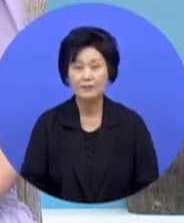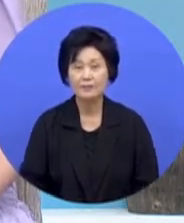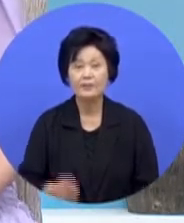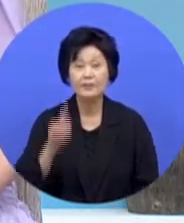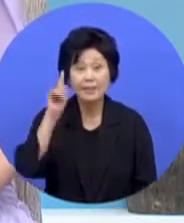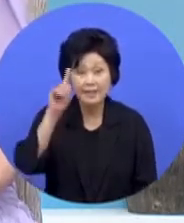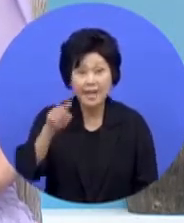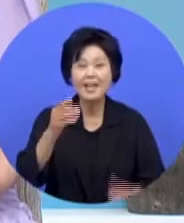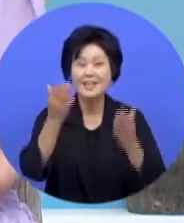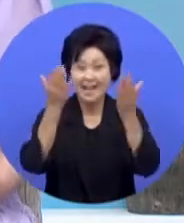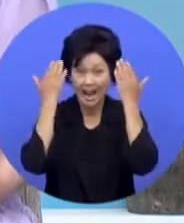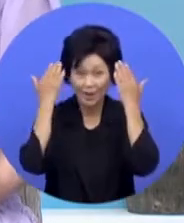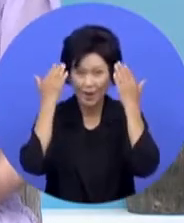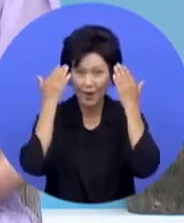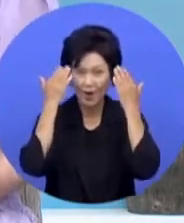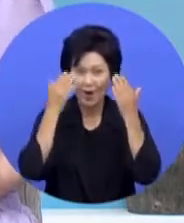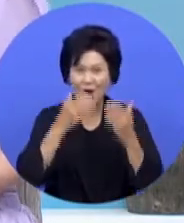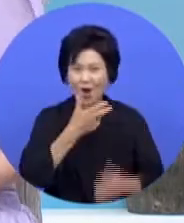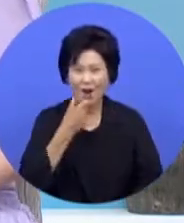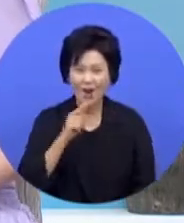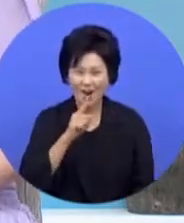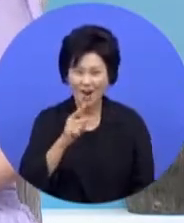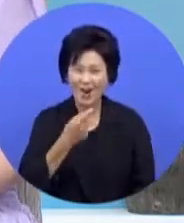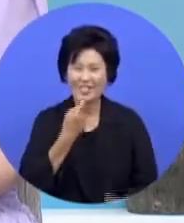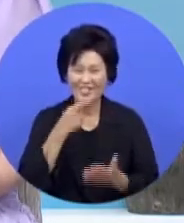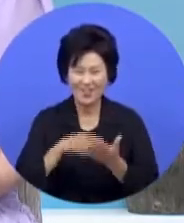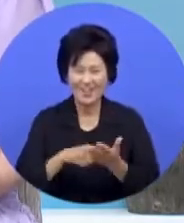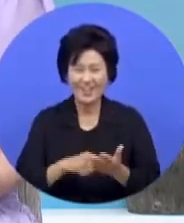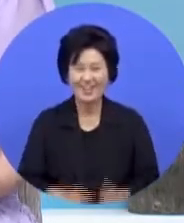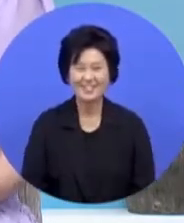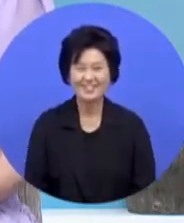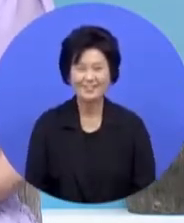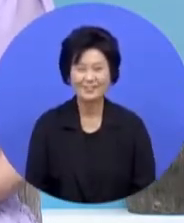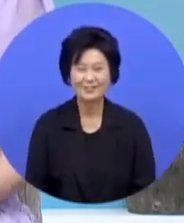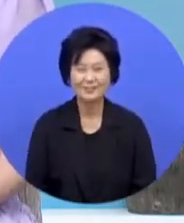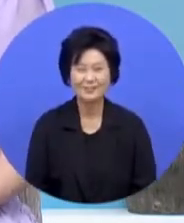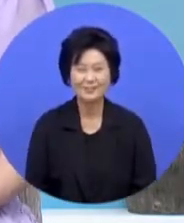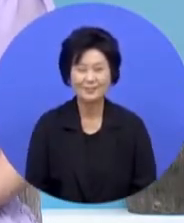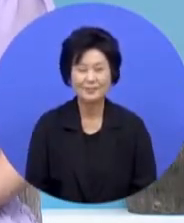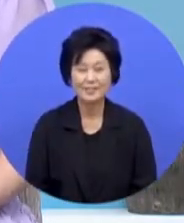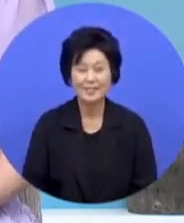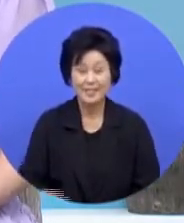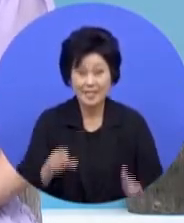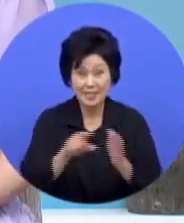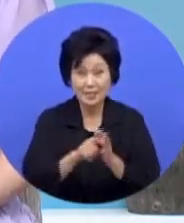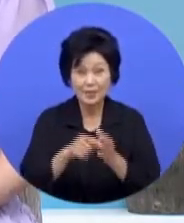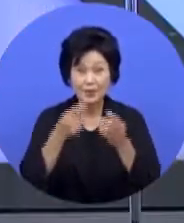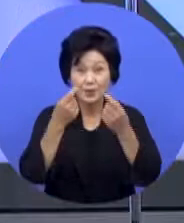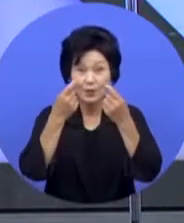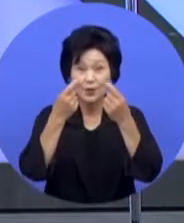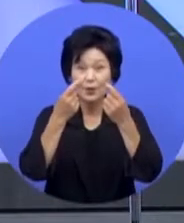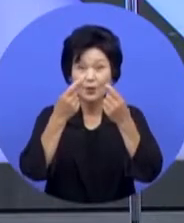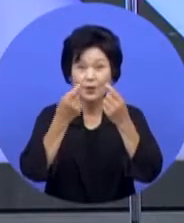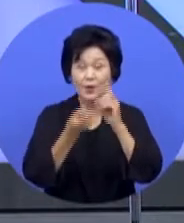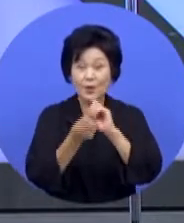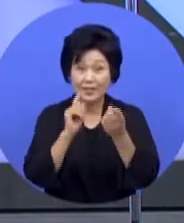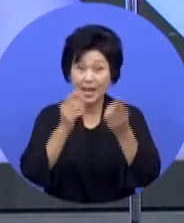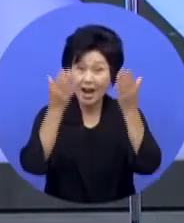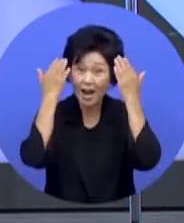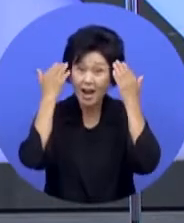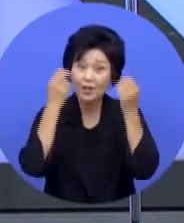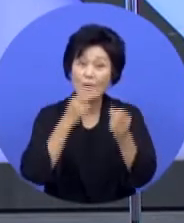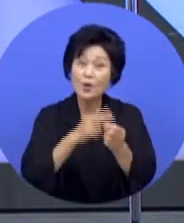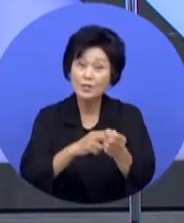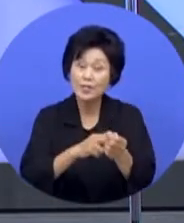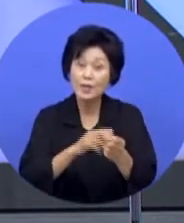쉬운 단어로만 돼 있네요, 진짜 다행히. 자 이시영 선생님, 네. 어떻게 저 기독교 대안학교 교사가 되셨어요? 사실은 저는